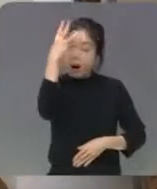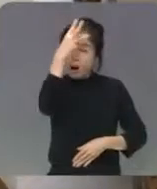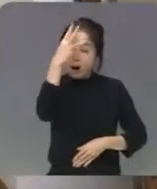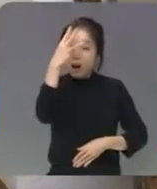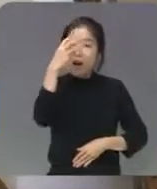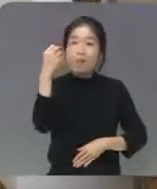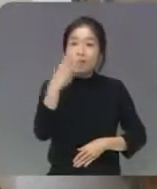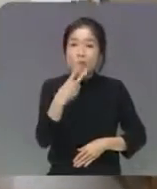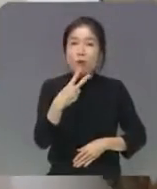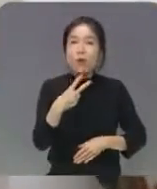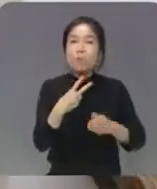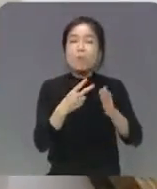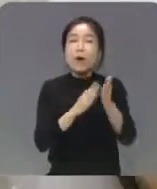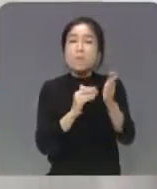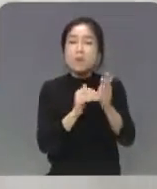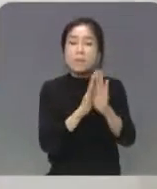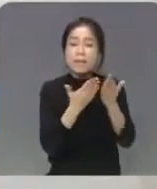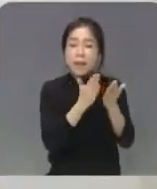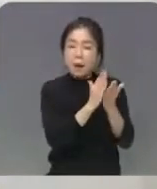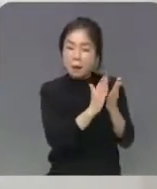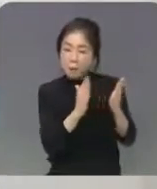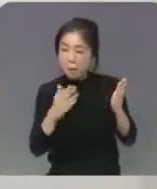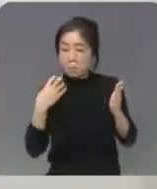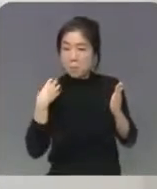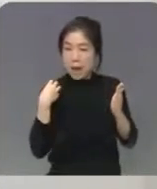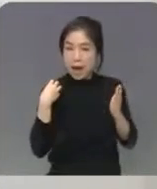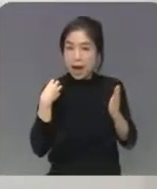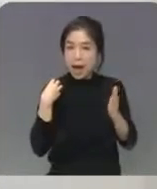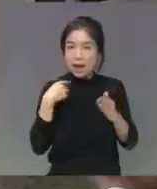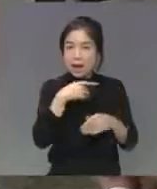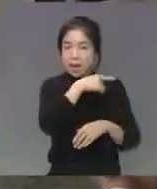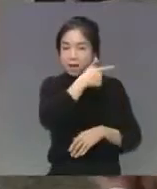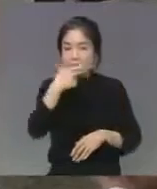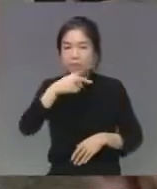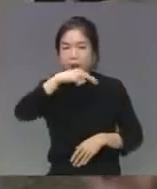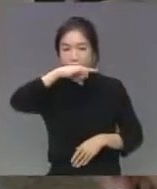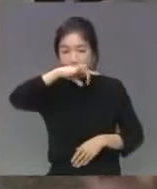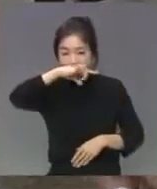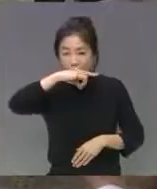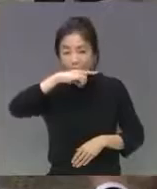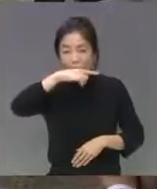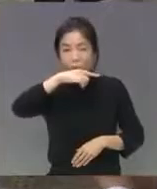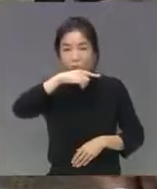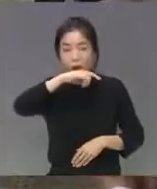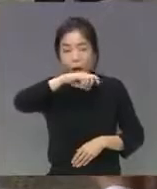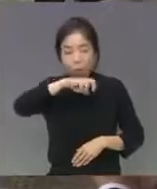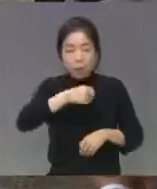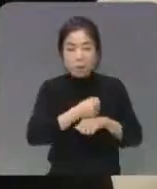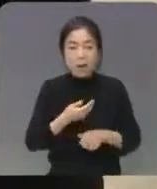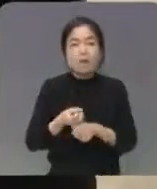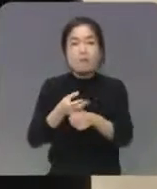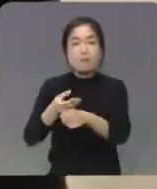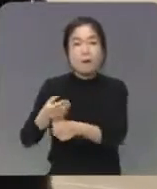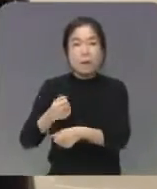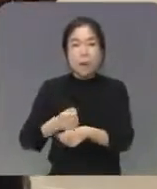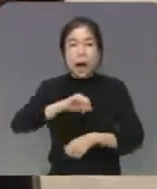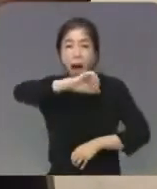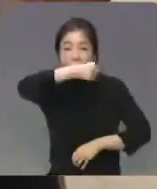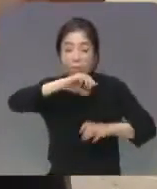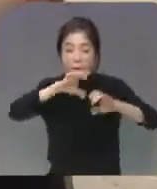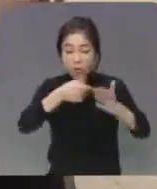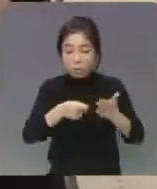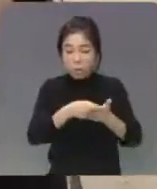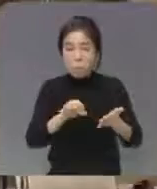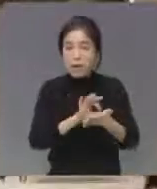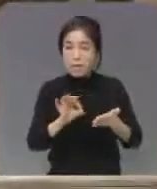힘일 소고 책임자 대주교 에게 전달 됩니다 아프리카 세계 문화유산 보존에 활용되는 것은 물론 프랑스 루브르